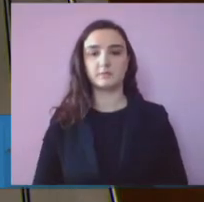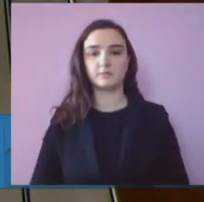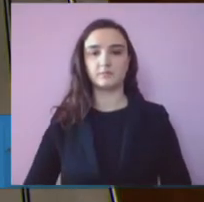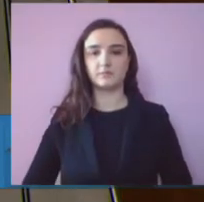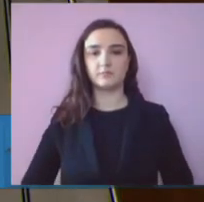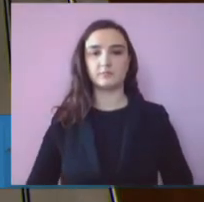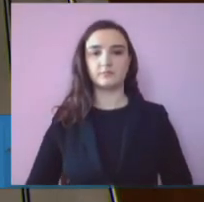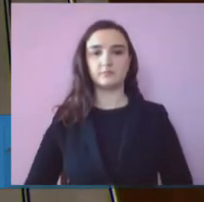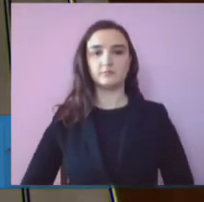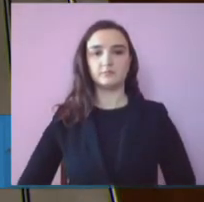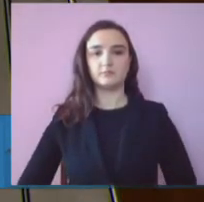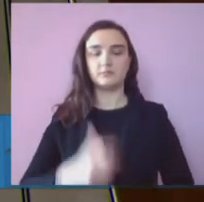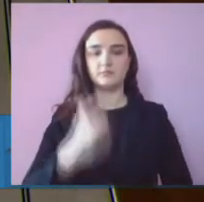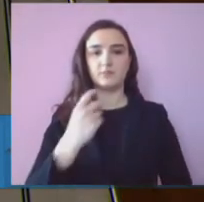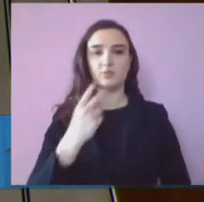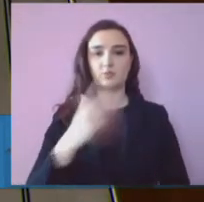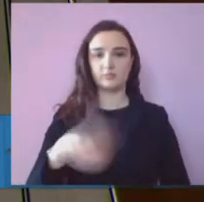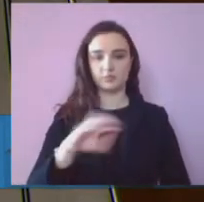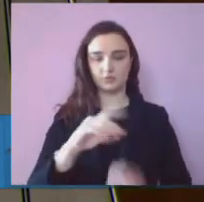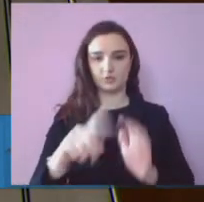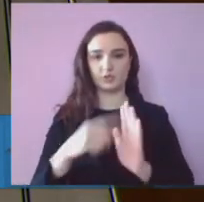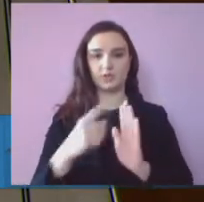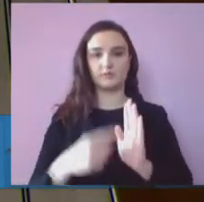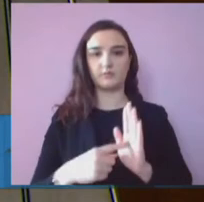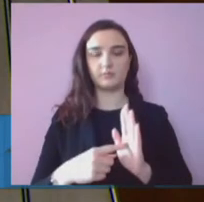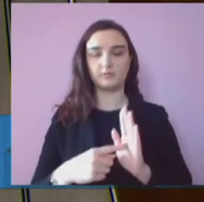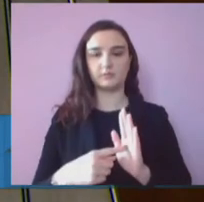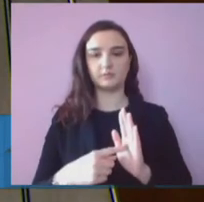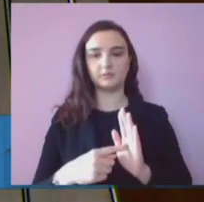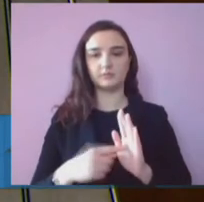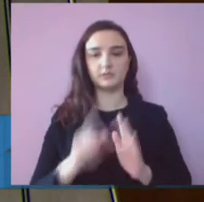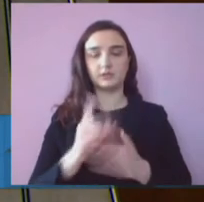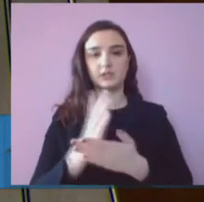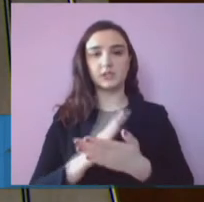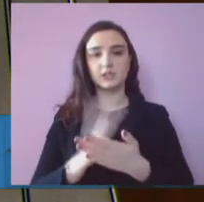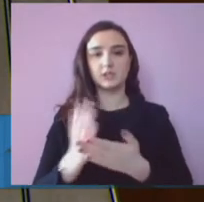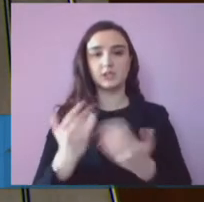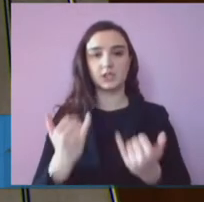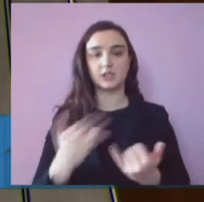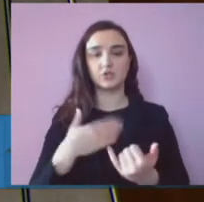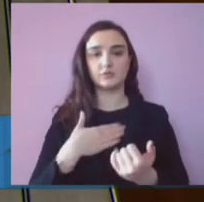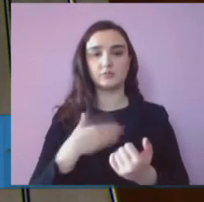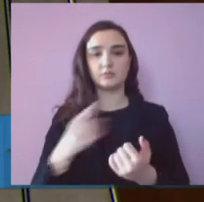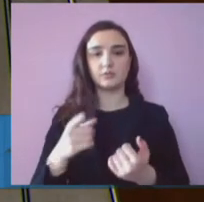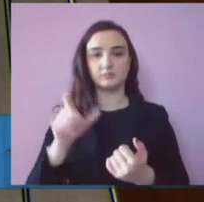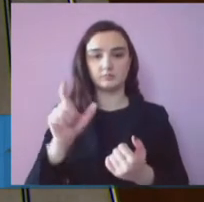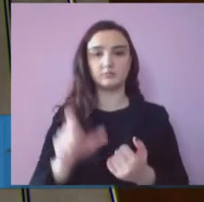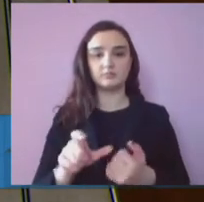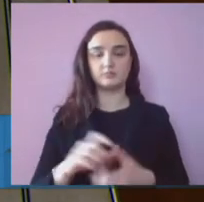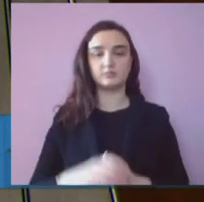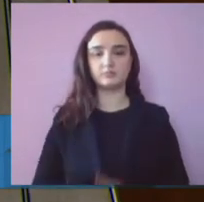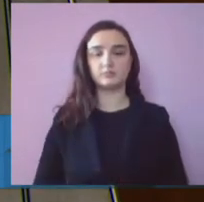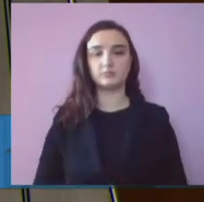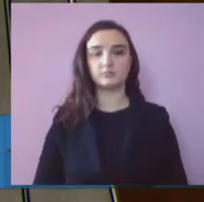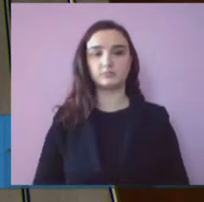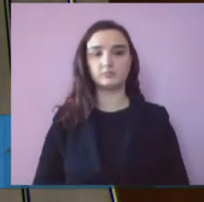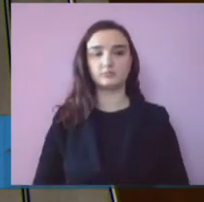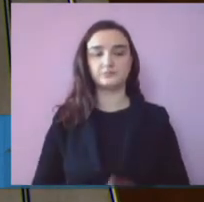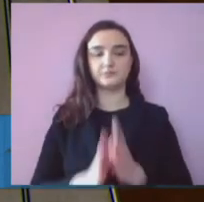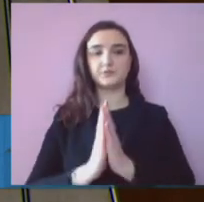მაყურებელთა კითხვები გარკვეული ნაწილი, ახლა ჩვენმა პროდიუსერმა გთხოვა, რომ